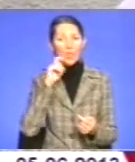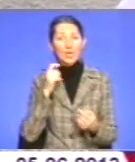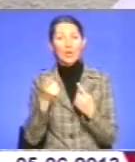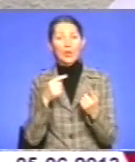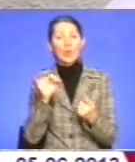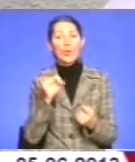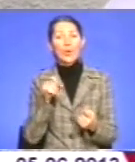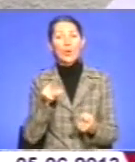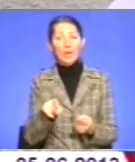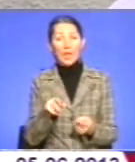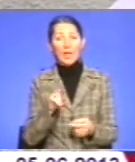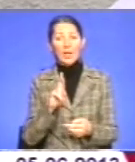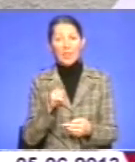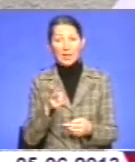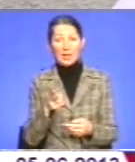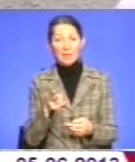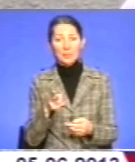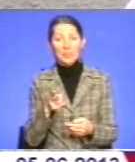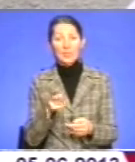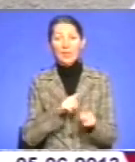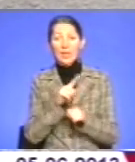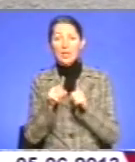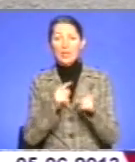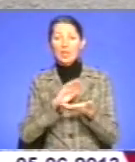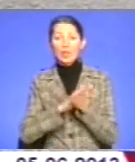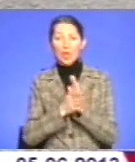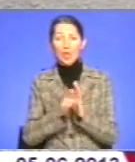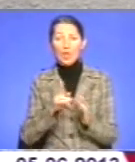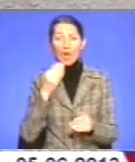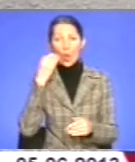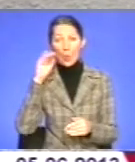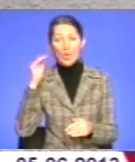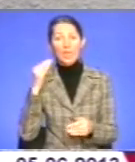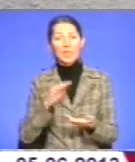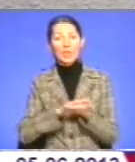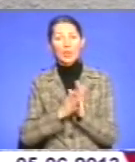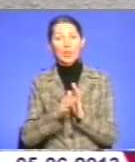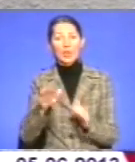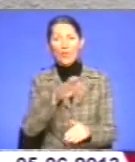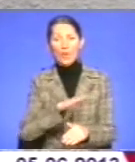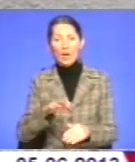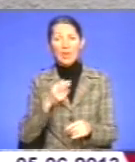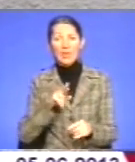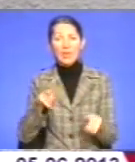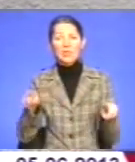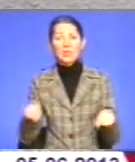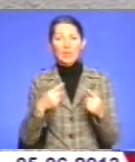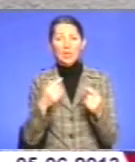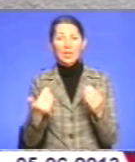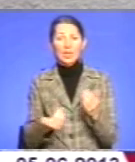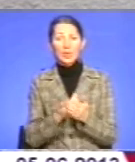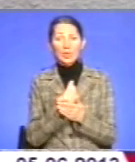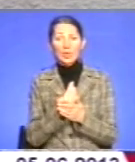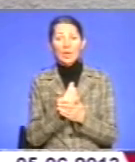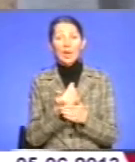те, як змінити ситуацію, як покращити ситуацію в краї, як створити нові і реалізовувати